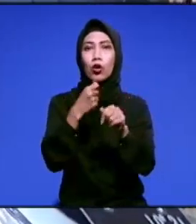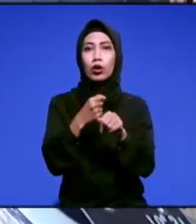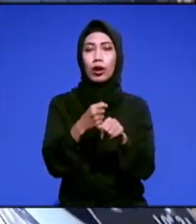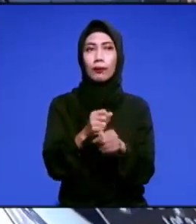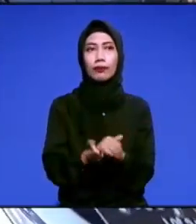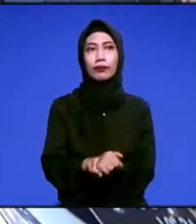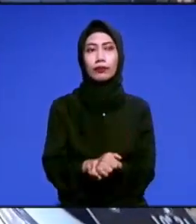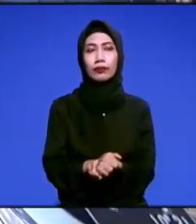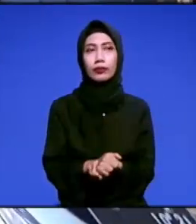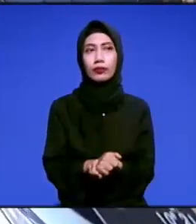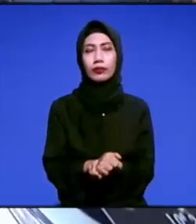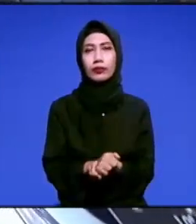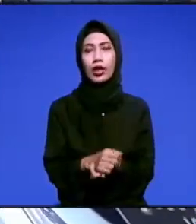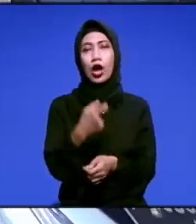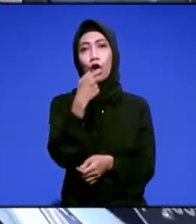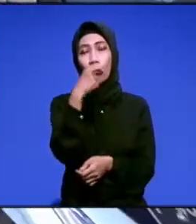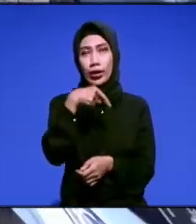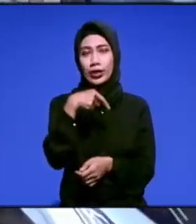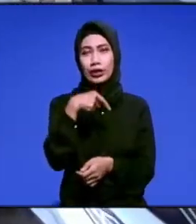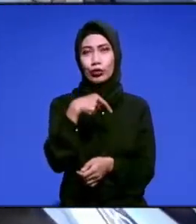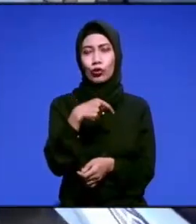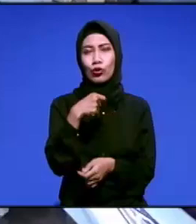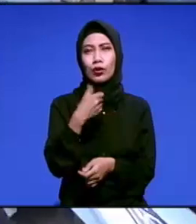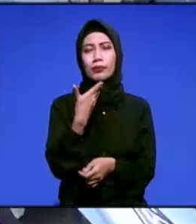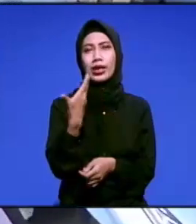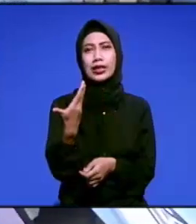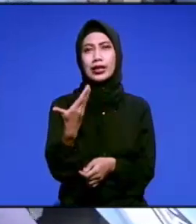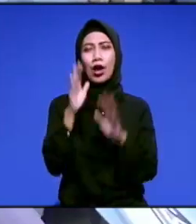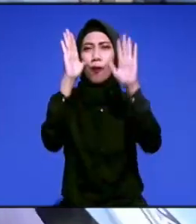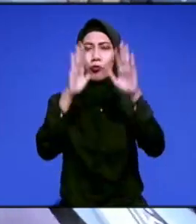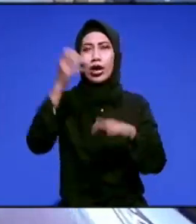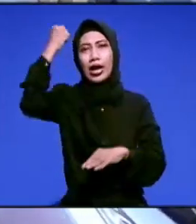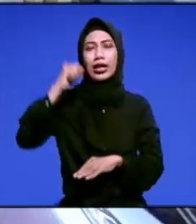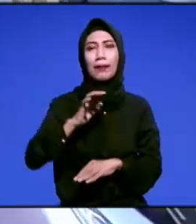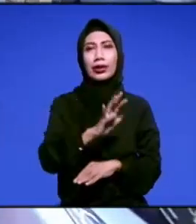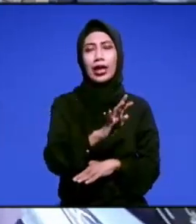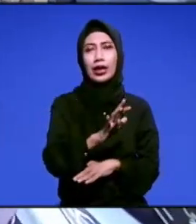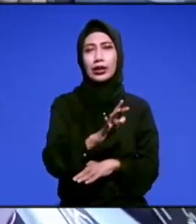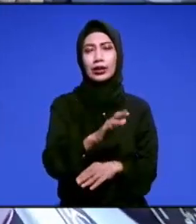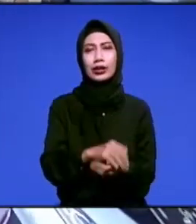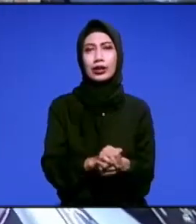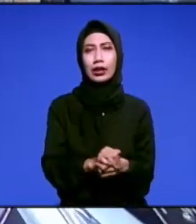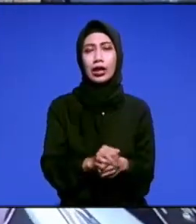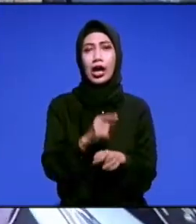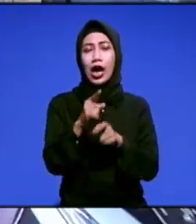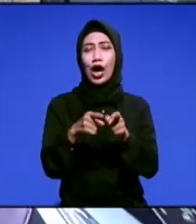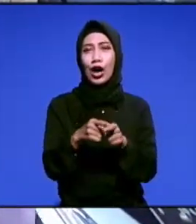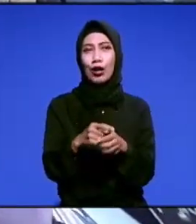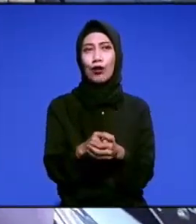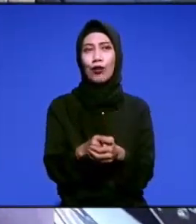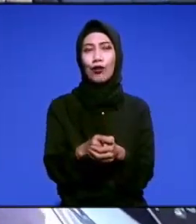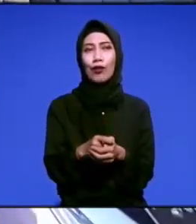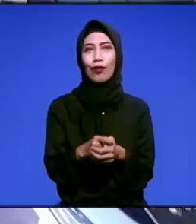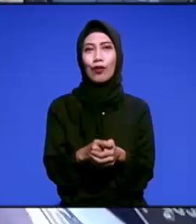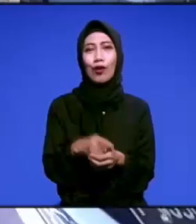kartun itu biasanya khasnya Ramadan ya Mas ya kalau nggak bulan Ramadan nggak makan patula itu